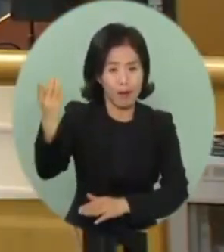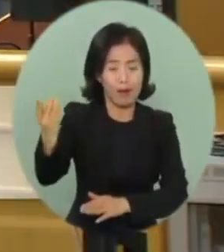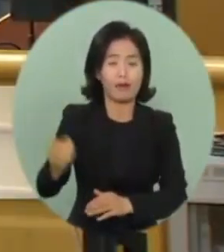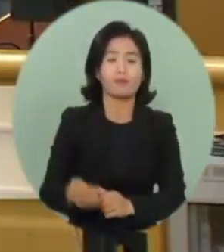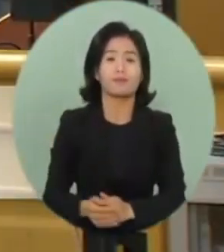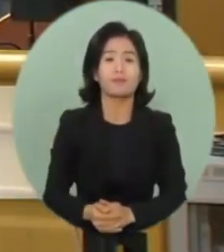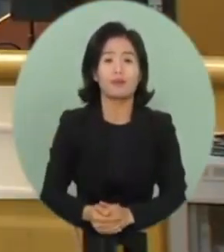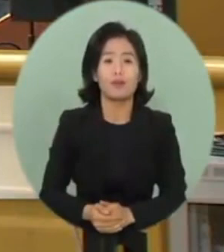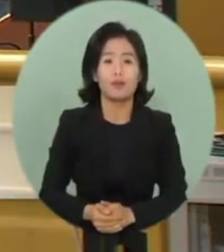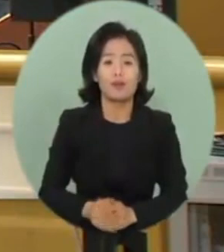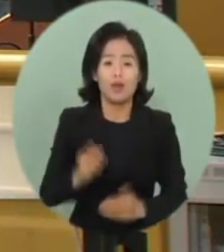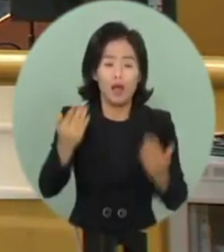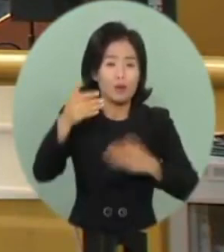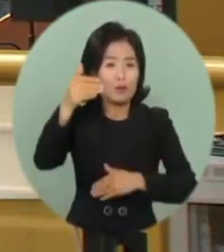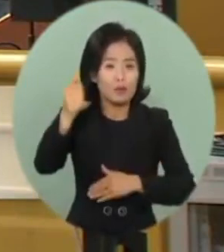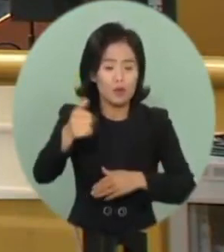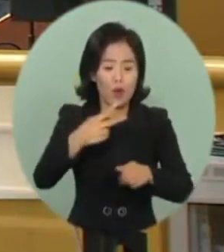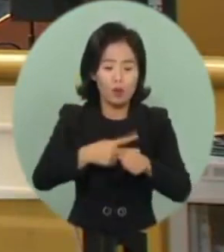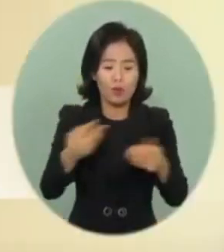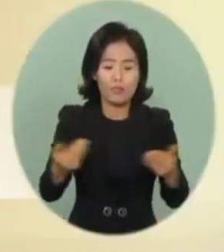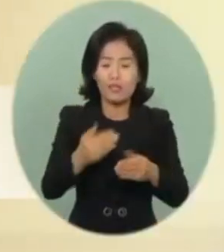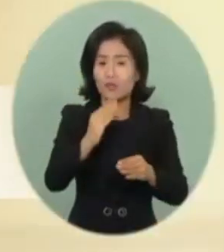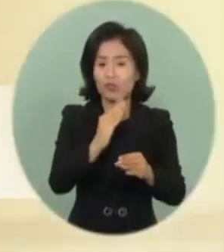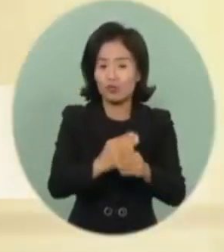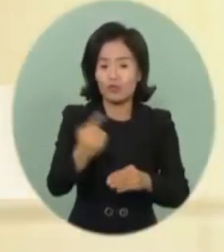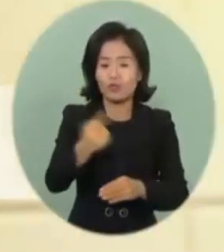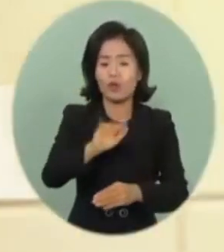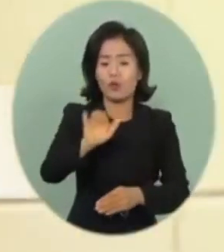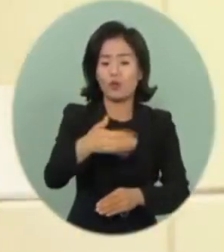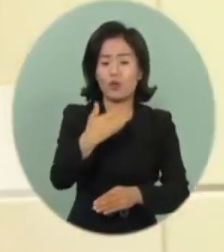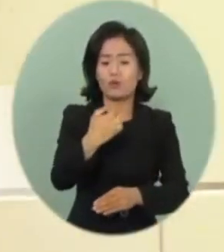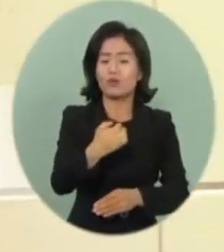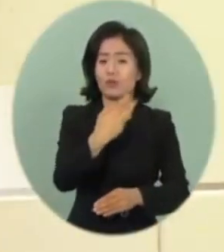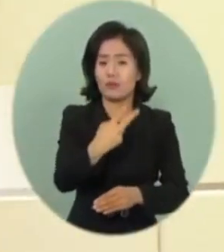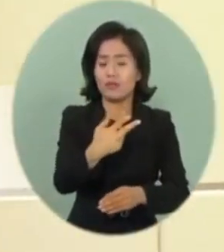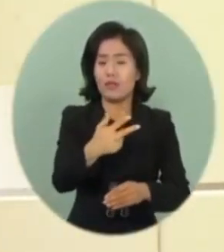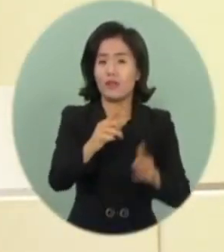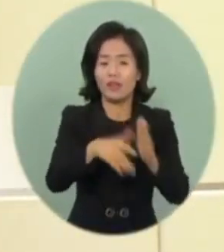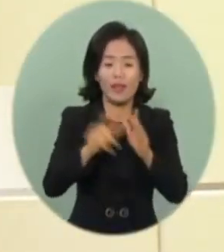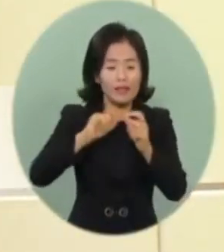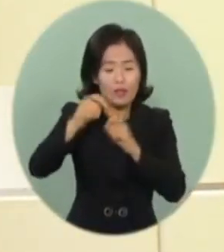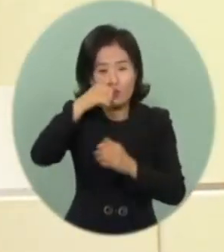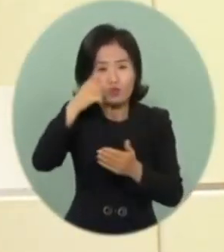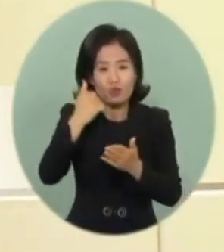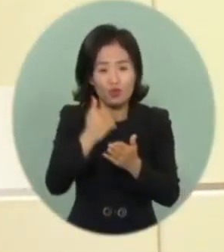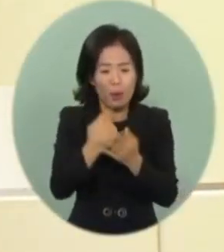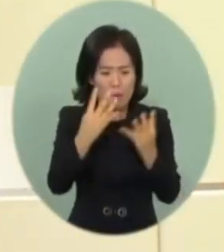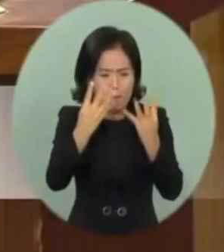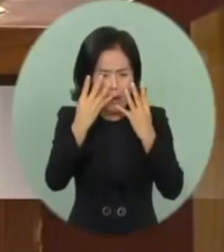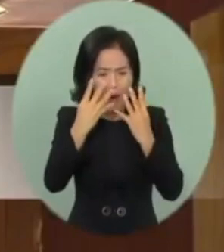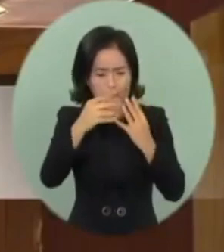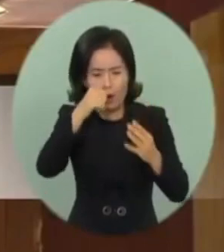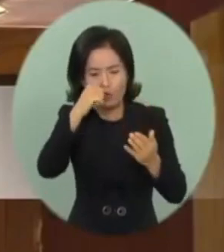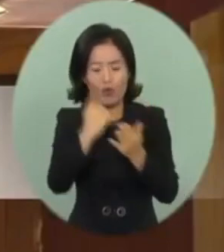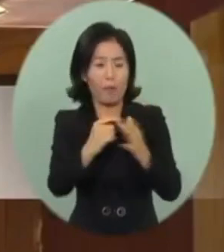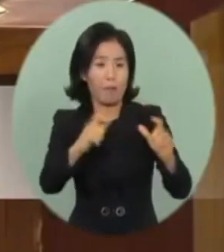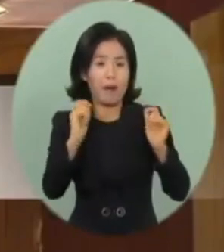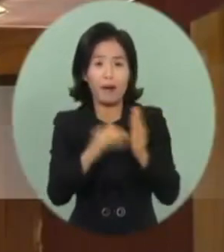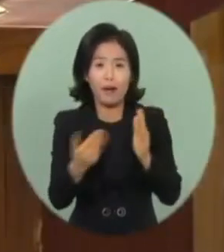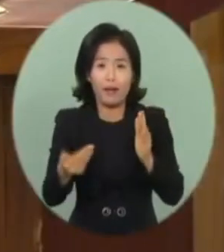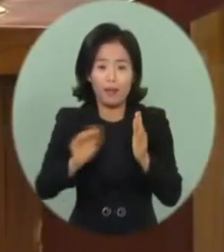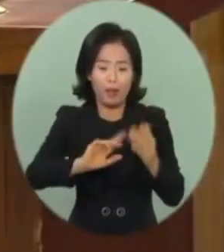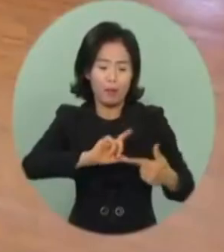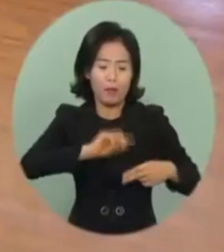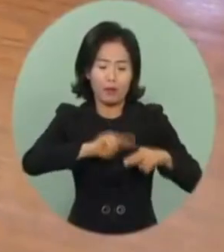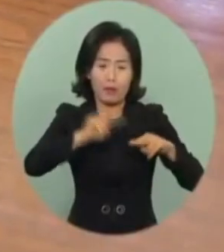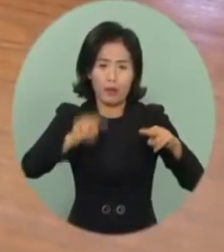들어줬습니다 해당 교장은 교사로 재직 중이던 1997년 사기 범행으로 징역형의 유죄를 확정받아 명예